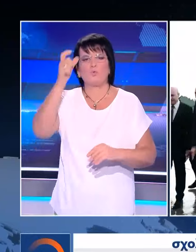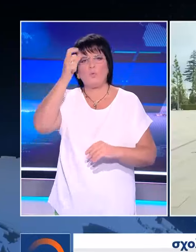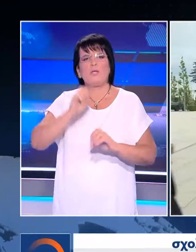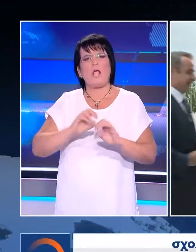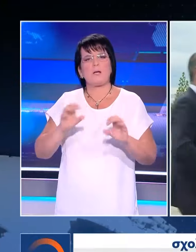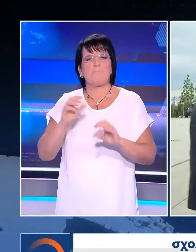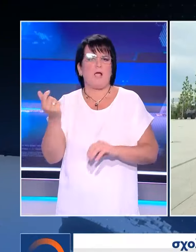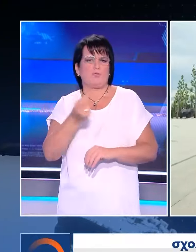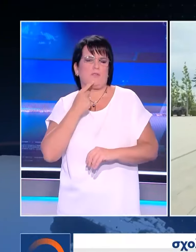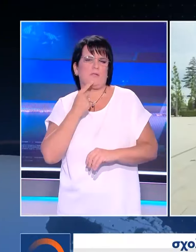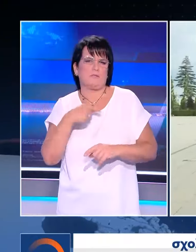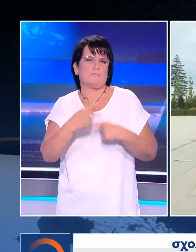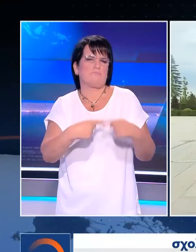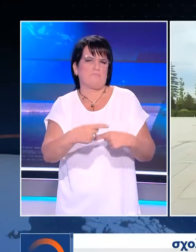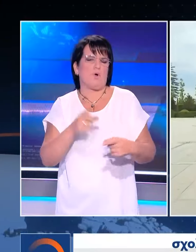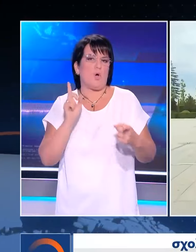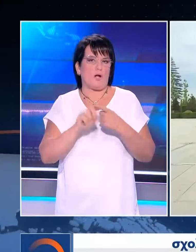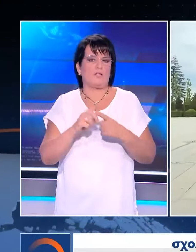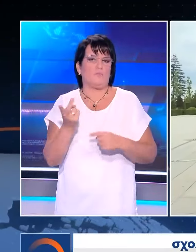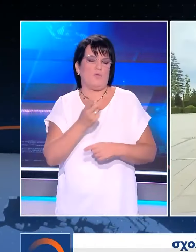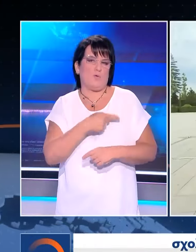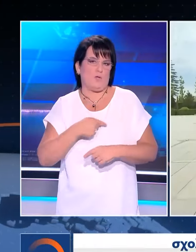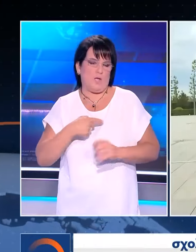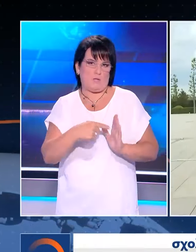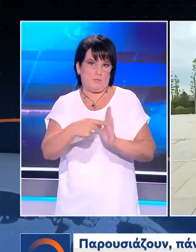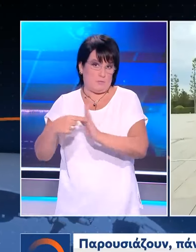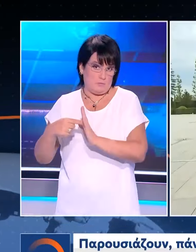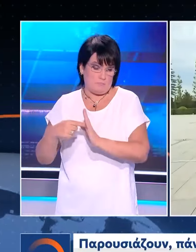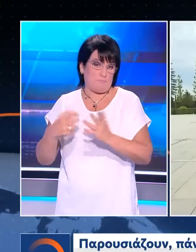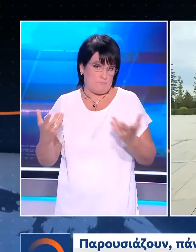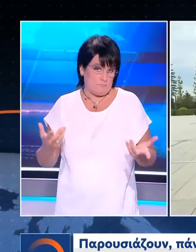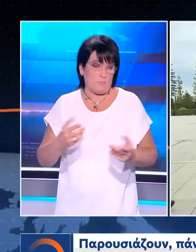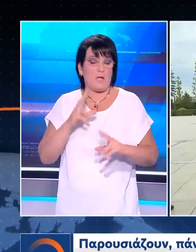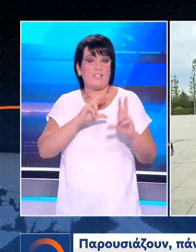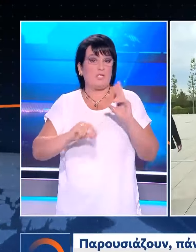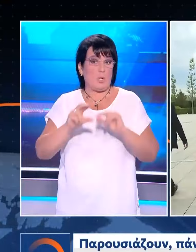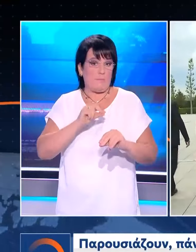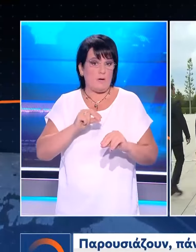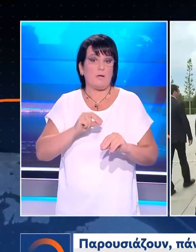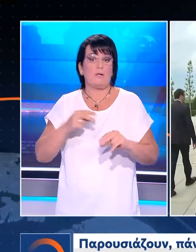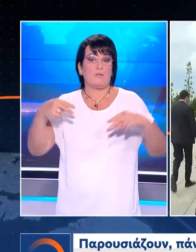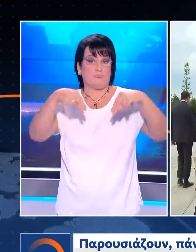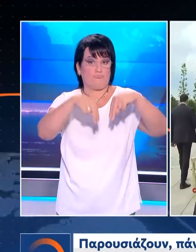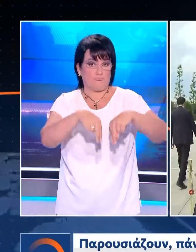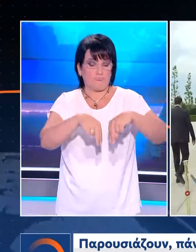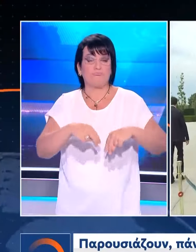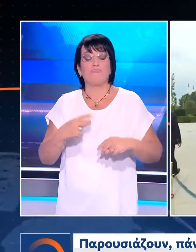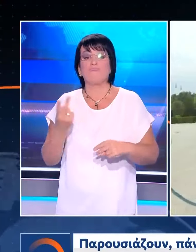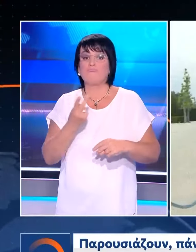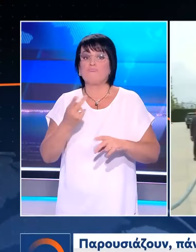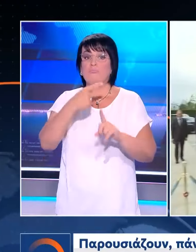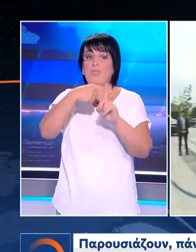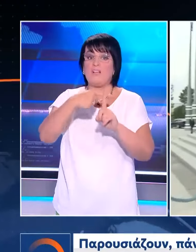μέσα ενημέρωσης προβάλλοντας το ραντεβού των δύο ηγετών παρουσιάζουν πάντως τις συνομιλίες ως ένα θετικό βήμα για την